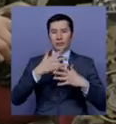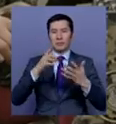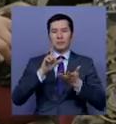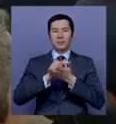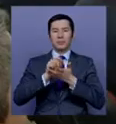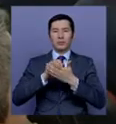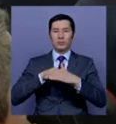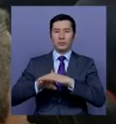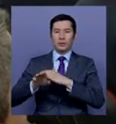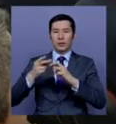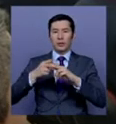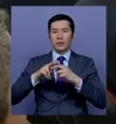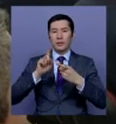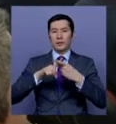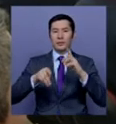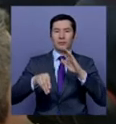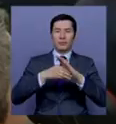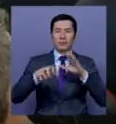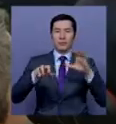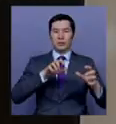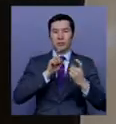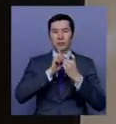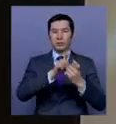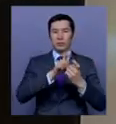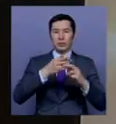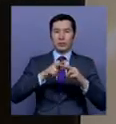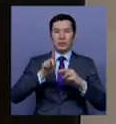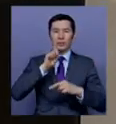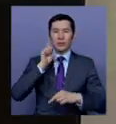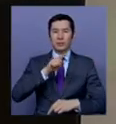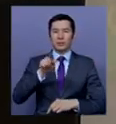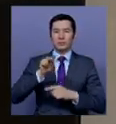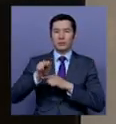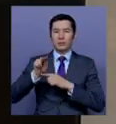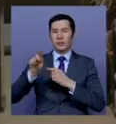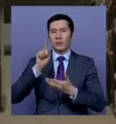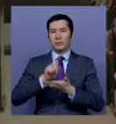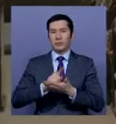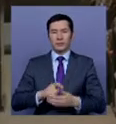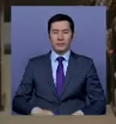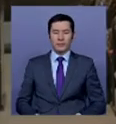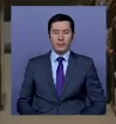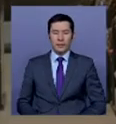құрамға сыбайлас жемқорлыққа тойтарыс беруді үйрету маңызды дейді басшылық. Жадыра Омаржан, Ялқынжан Ашымжанов, Алматы телеарнасы.